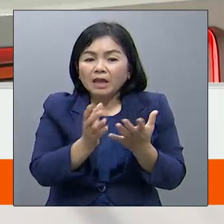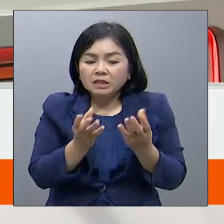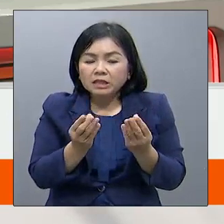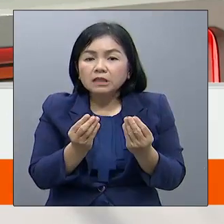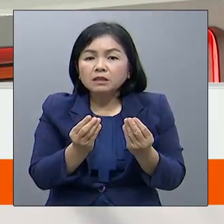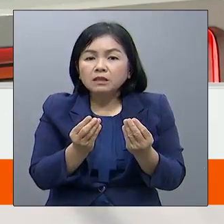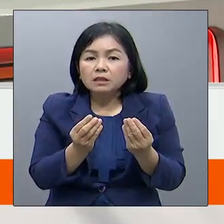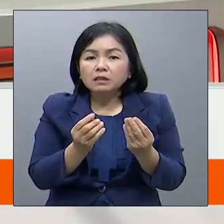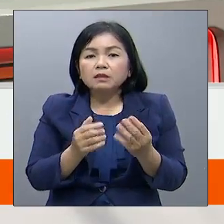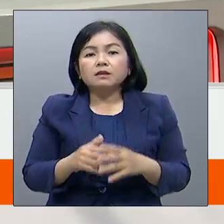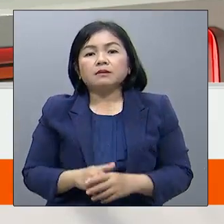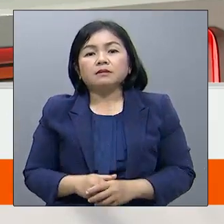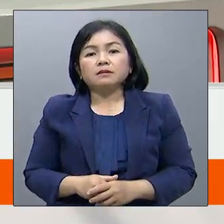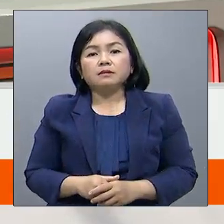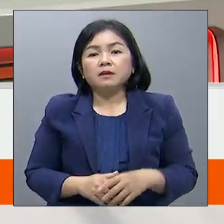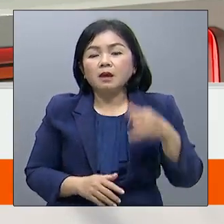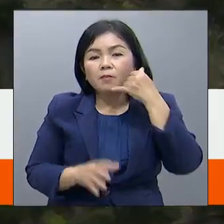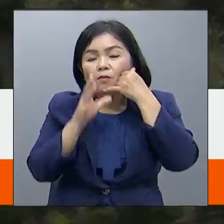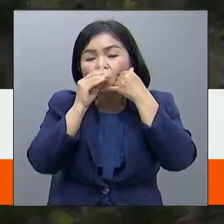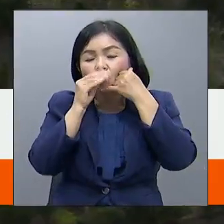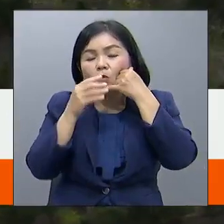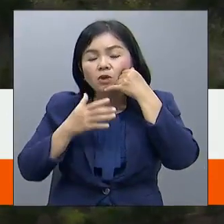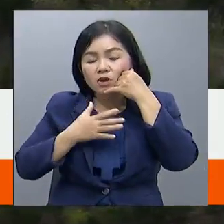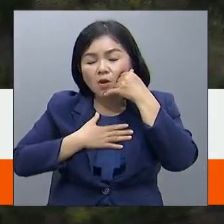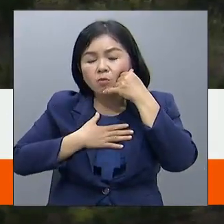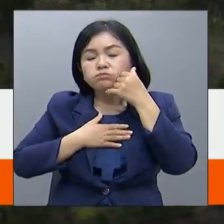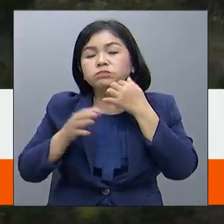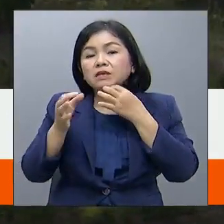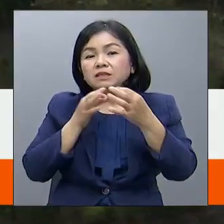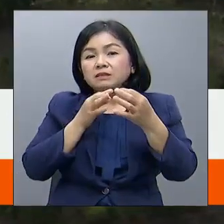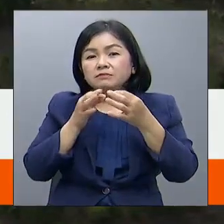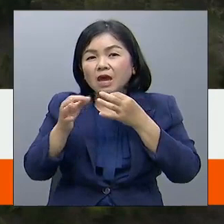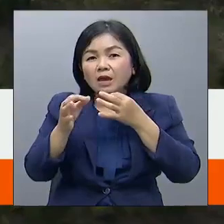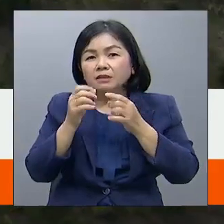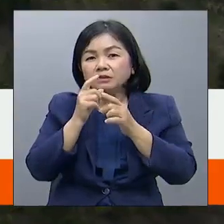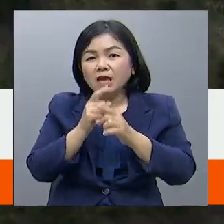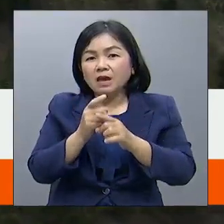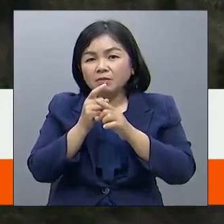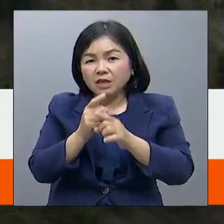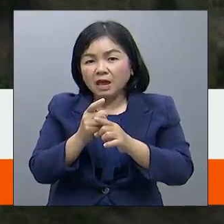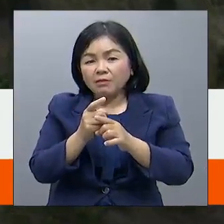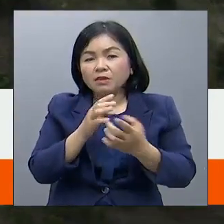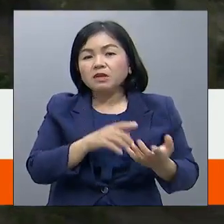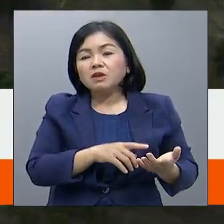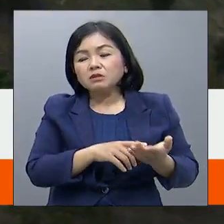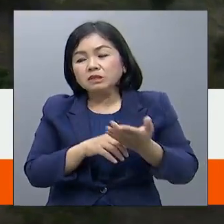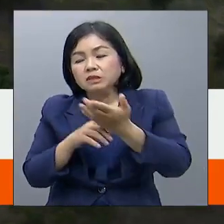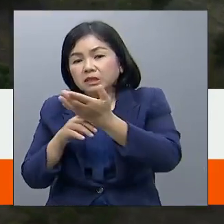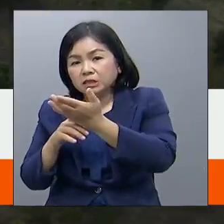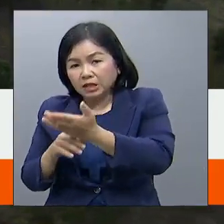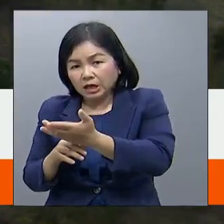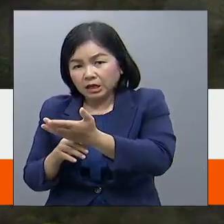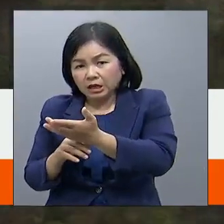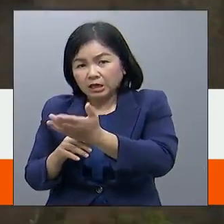คือผมอธิบายแบบนี้นะครับในคราวที่เราเสนอให้สีเทพ